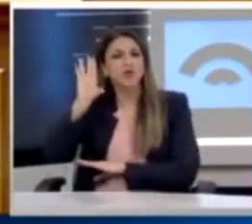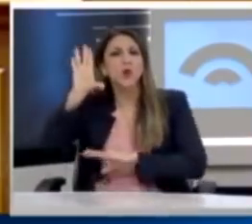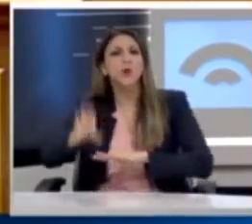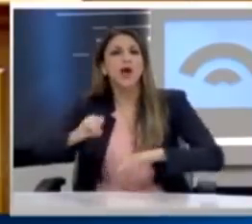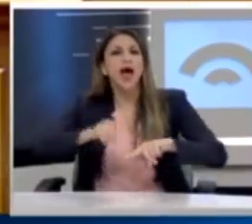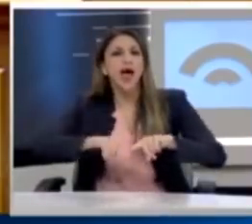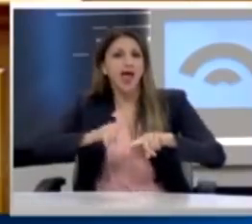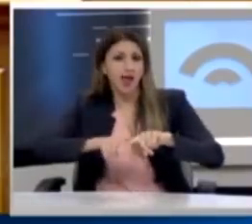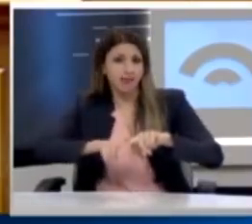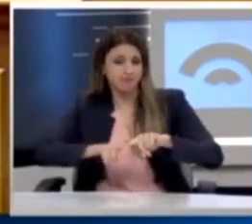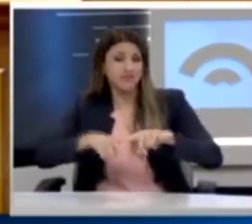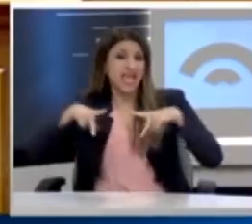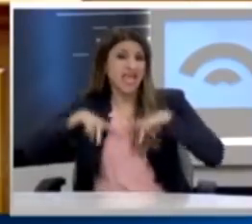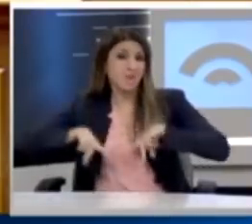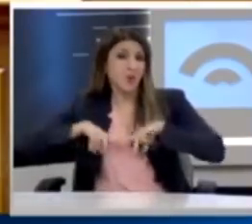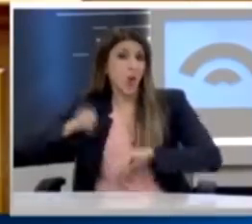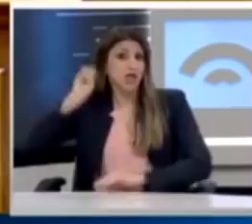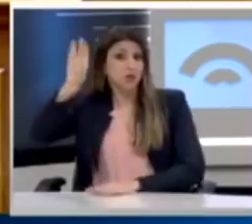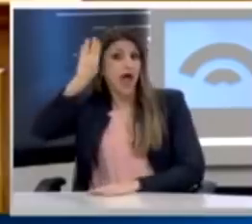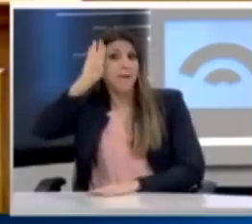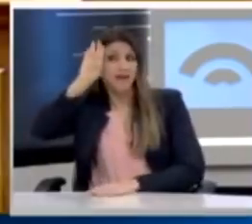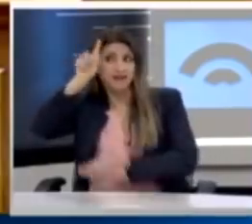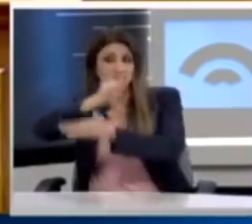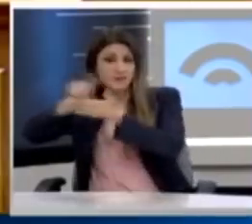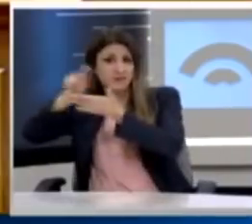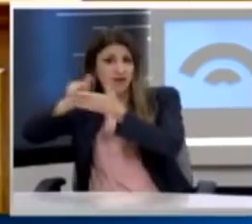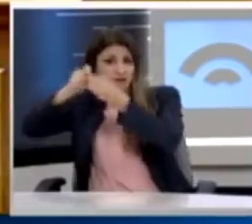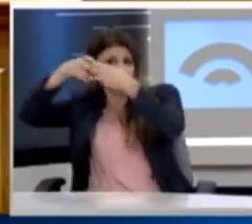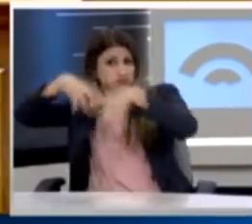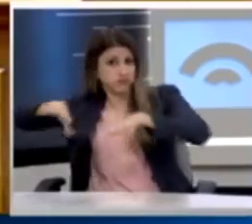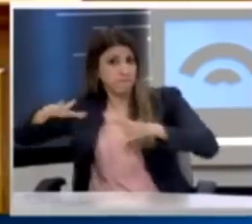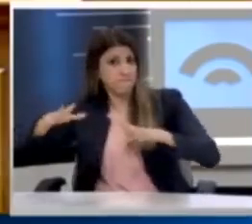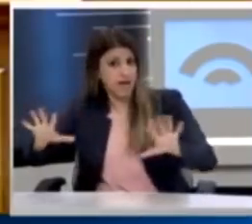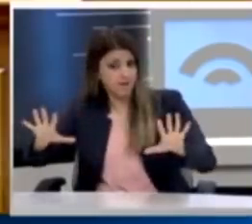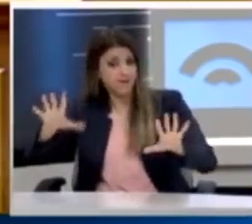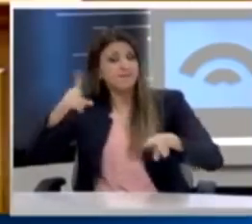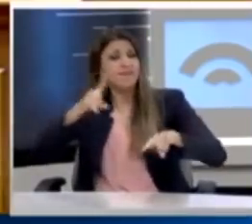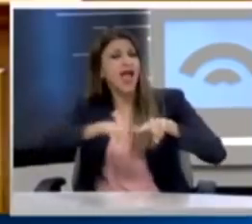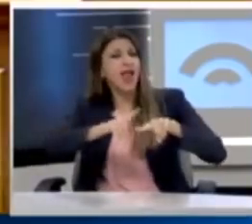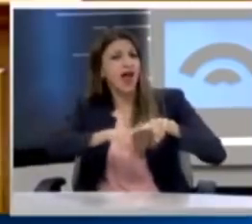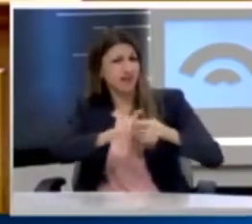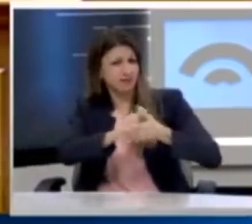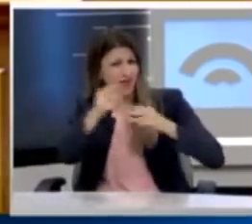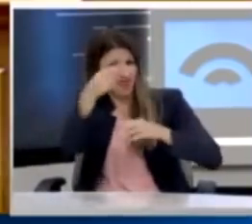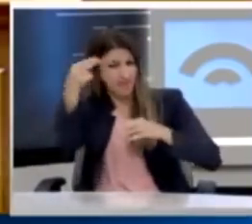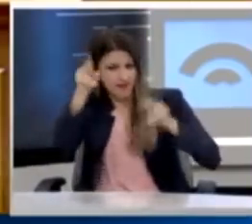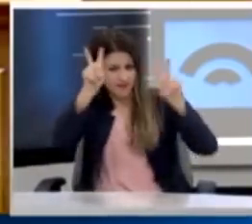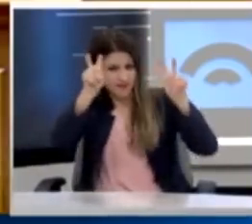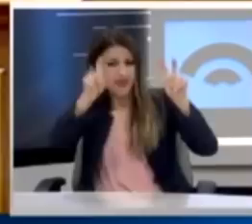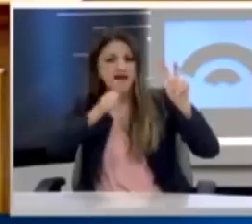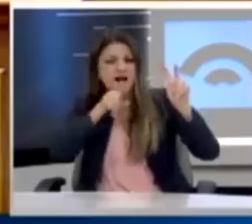των Ηνωμένων Πολιτειών της Αμερικής, πέρα από το γεγονός ότι θυμίζει παλιές σκοτεινές